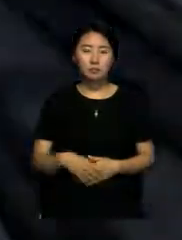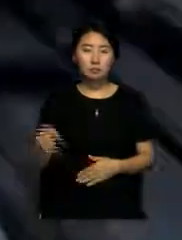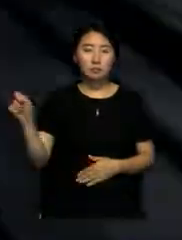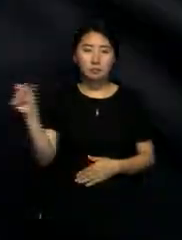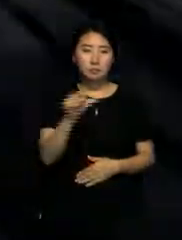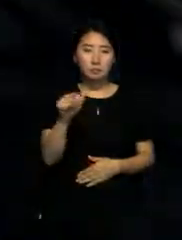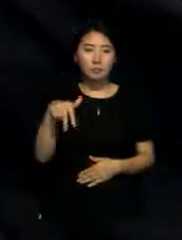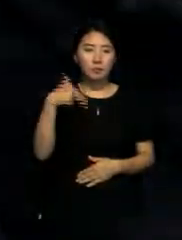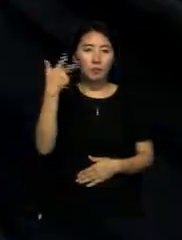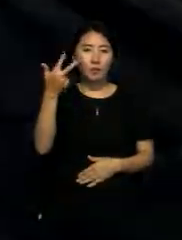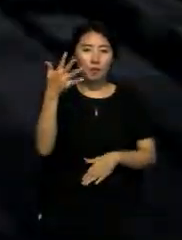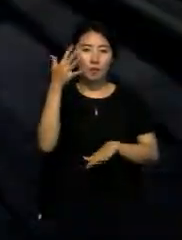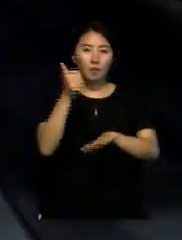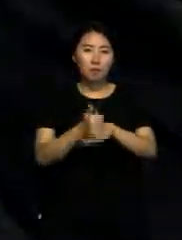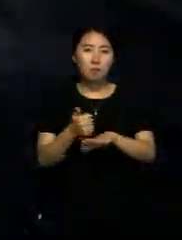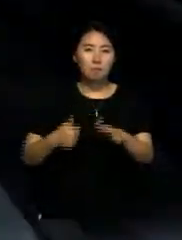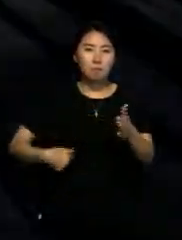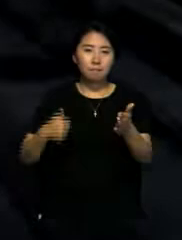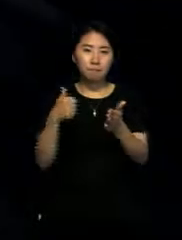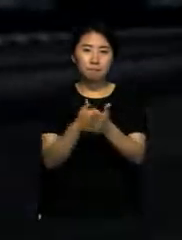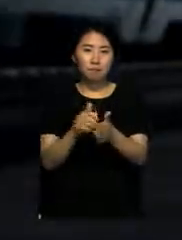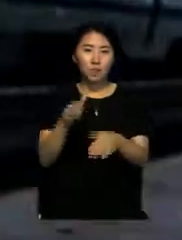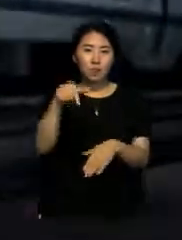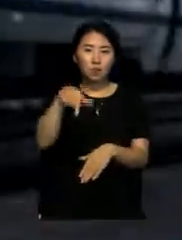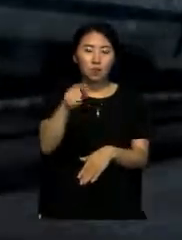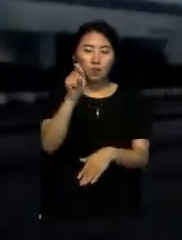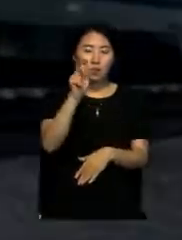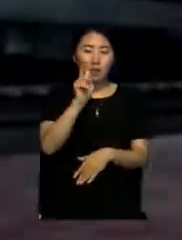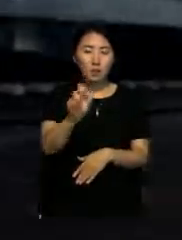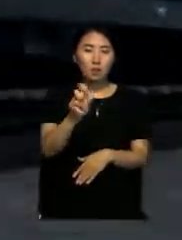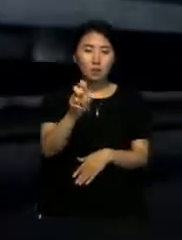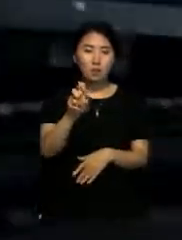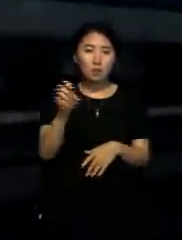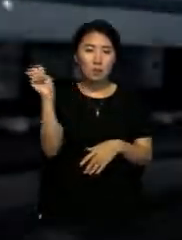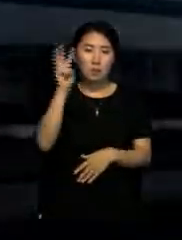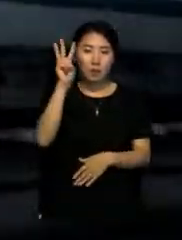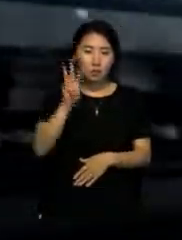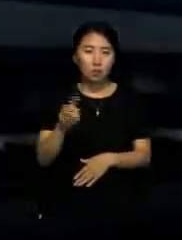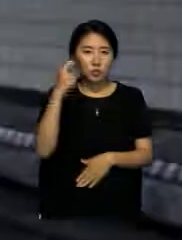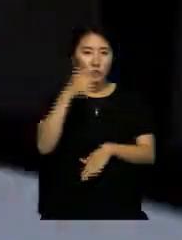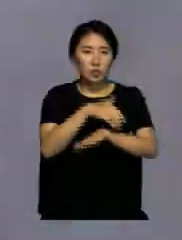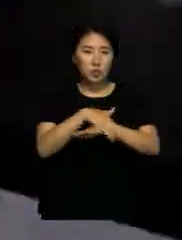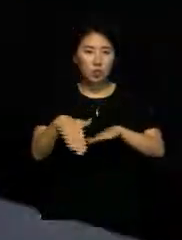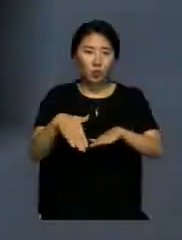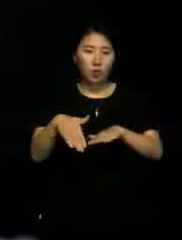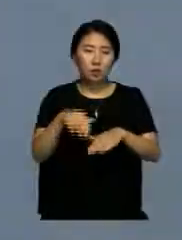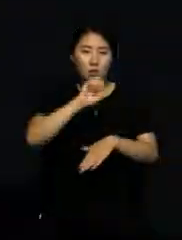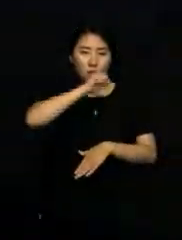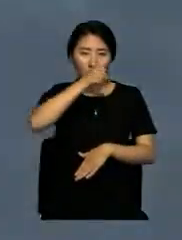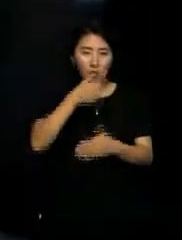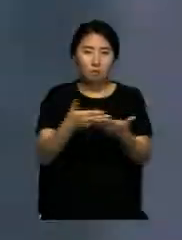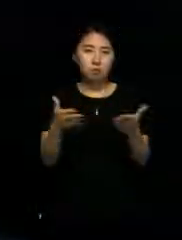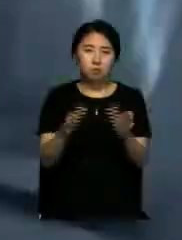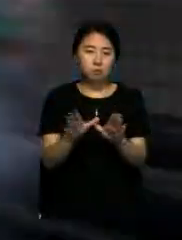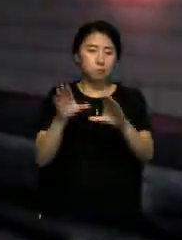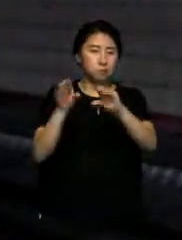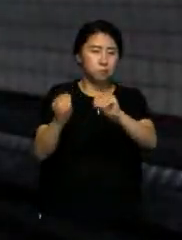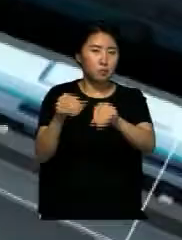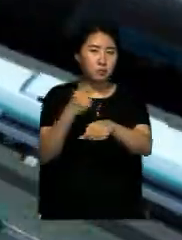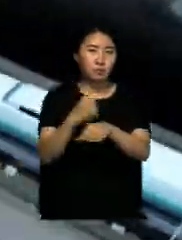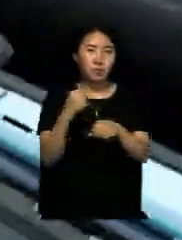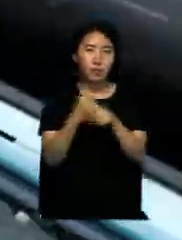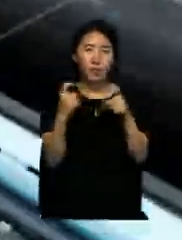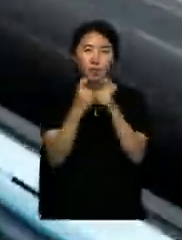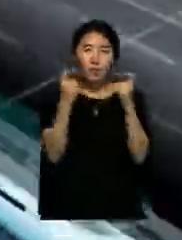빠르면 다음 달 결론 날 것으로 전망되던 GTX 파주 연장에 기획재정부가 제동을 걸었습니다. 그간 민간 투자